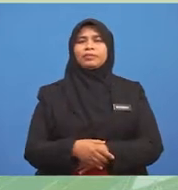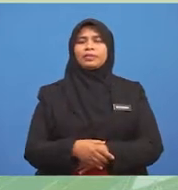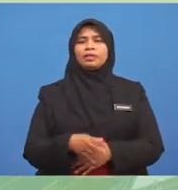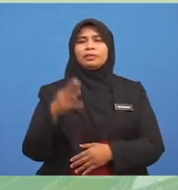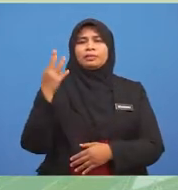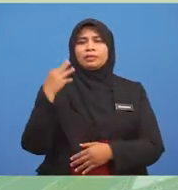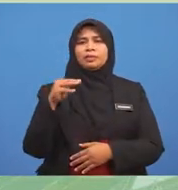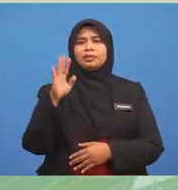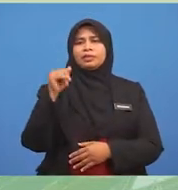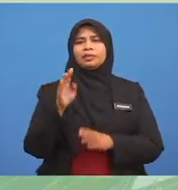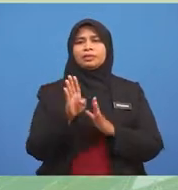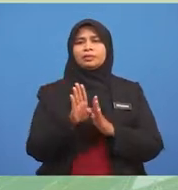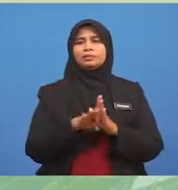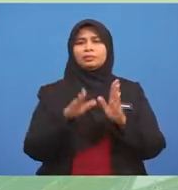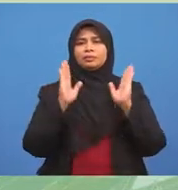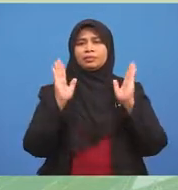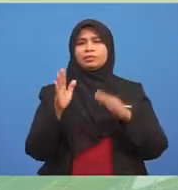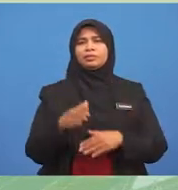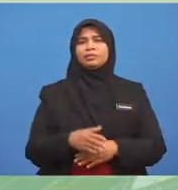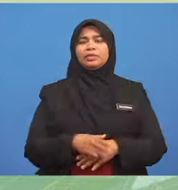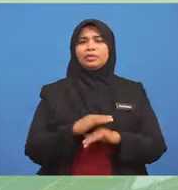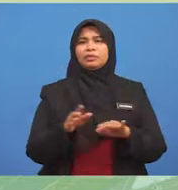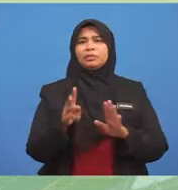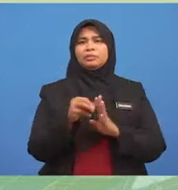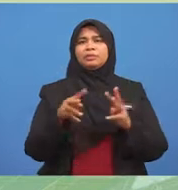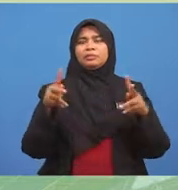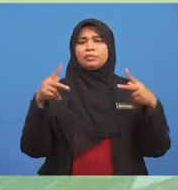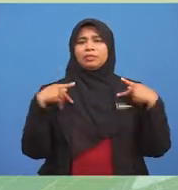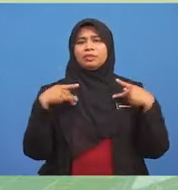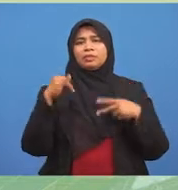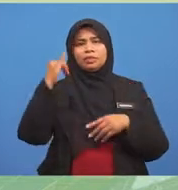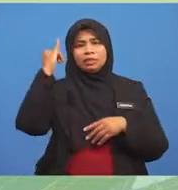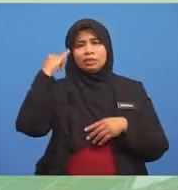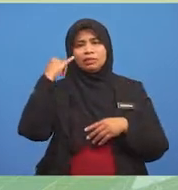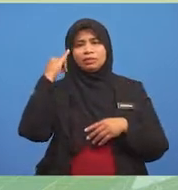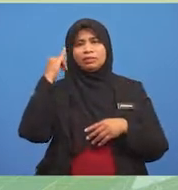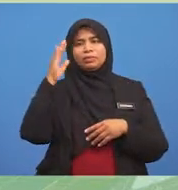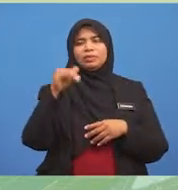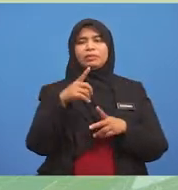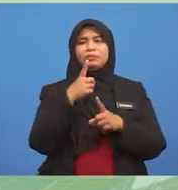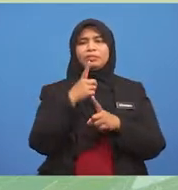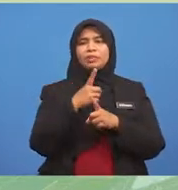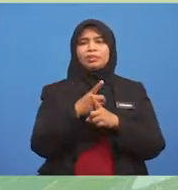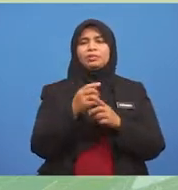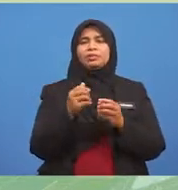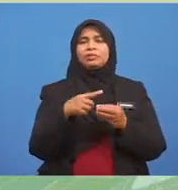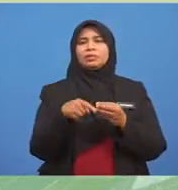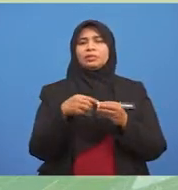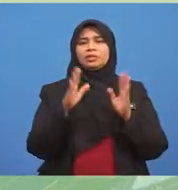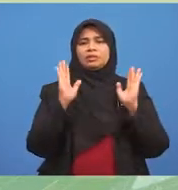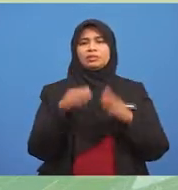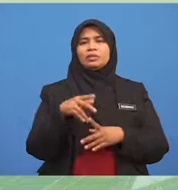Seterusnya, mereka yang menunaikan solat tanpa mempunyai ilmu yang betul tentang solat boleh